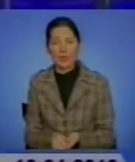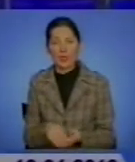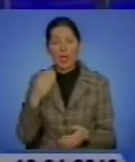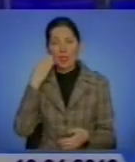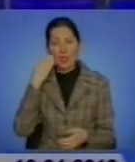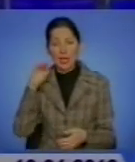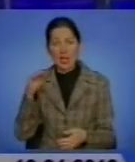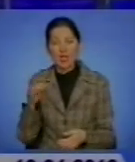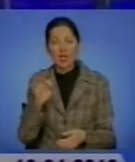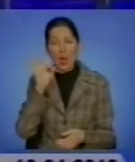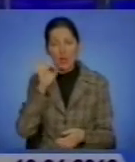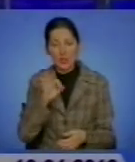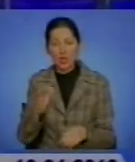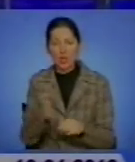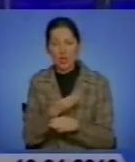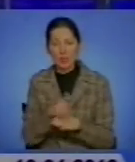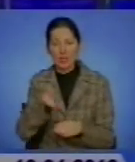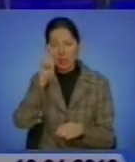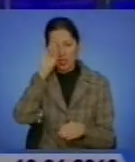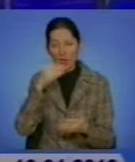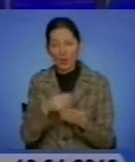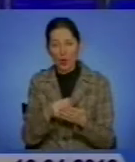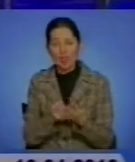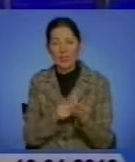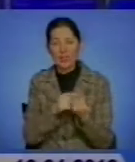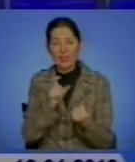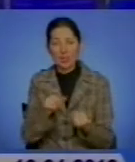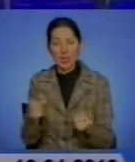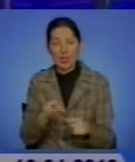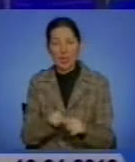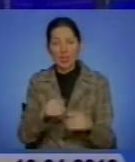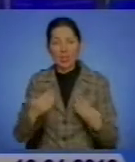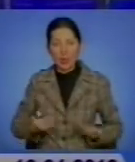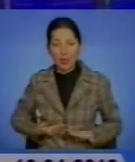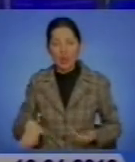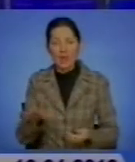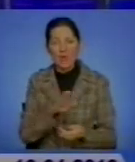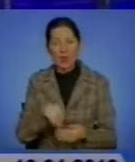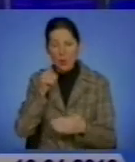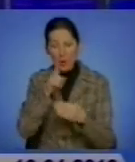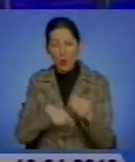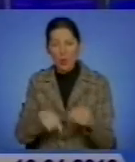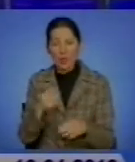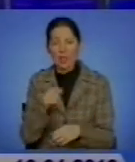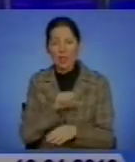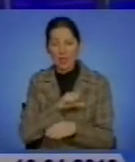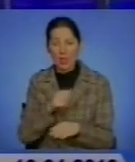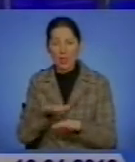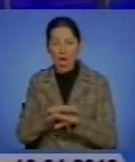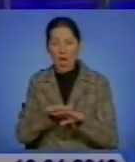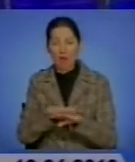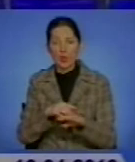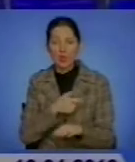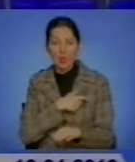Найкращий коефіцієнт розподілення державних коштів – кількість людей, які живуть в краї, переконаний народний депутат України Олексій